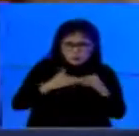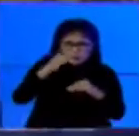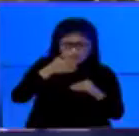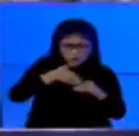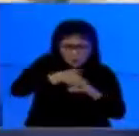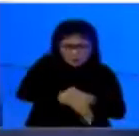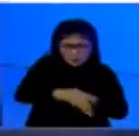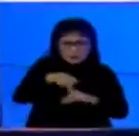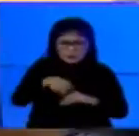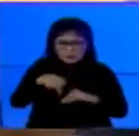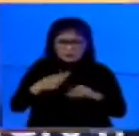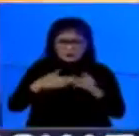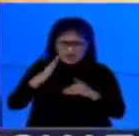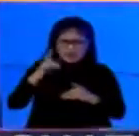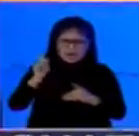Naik 300-an ya?